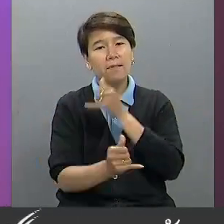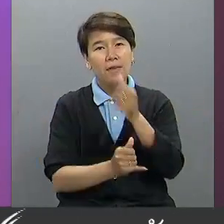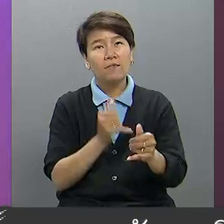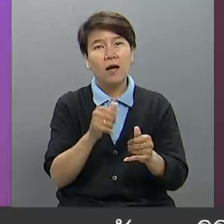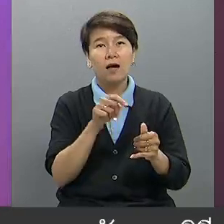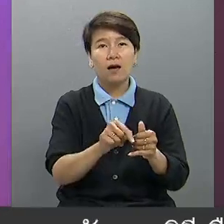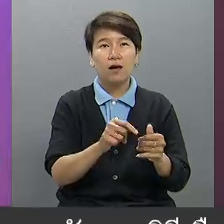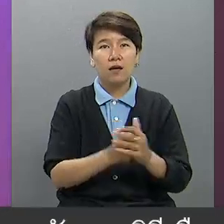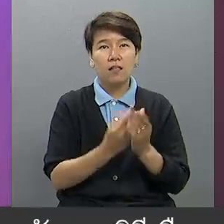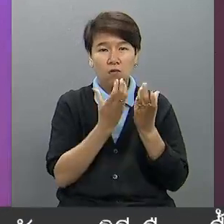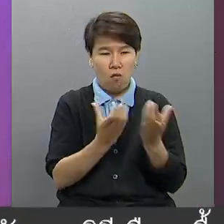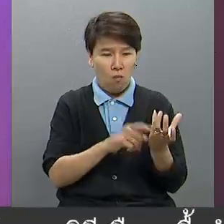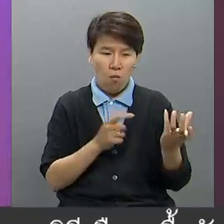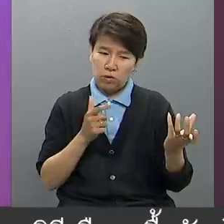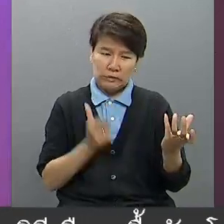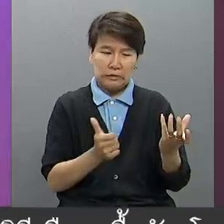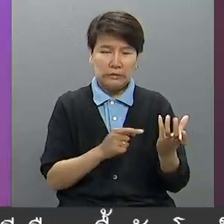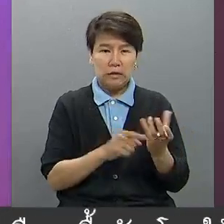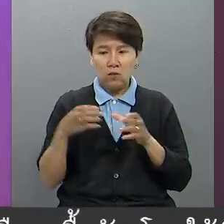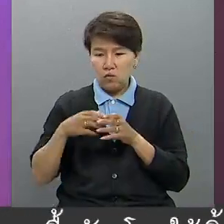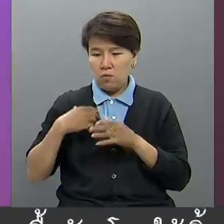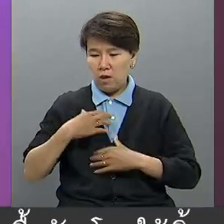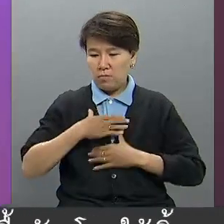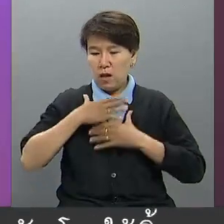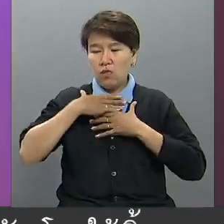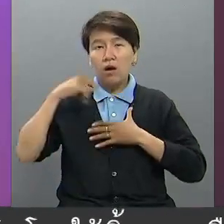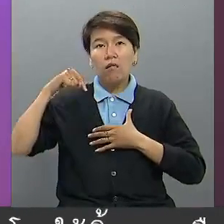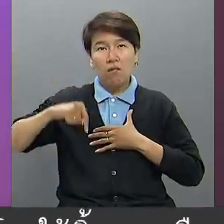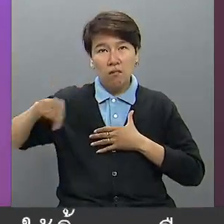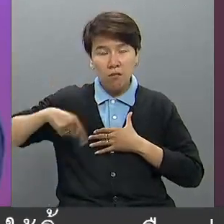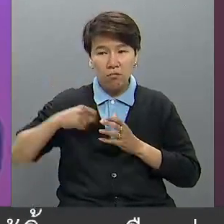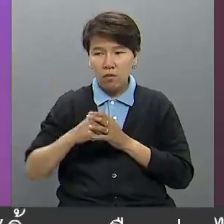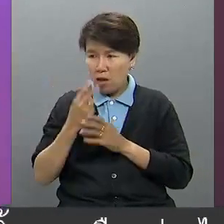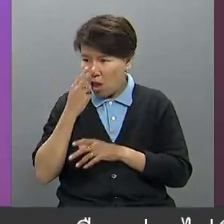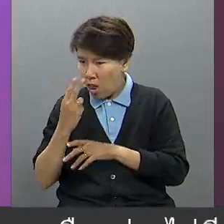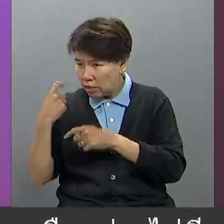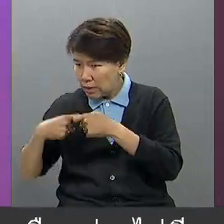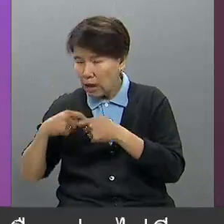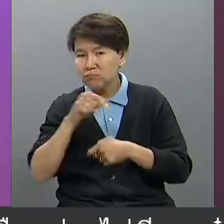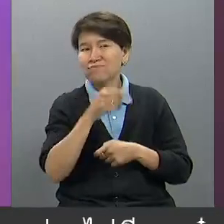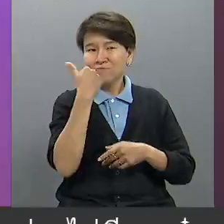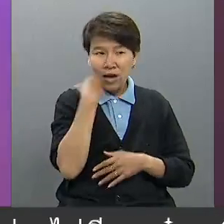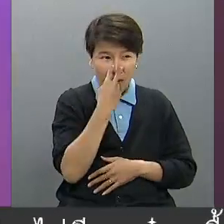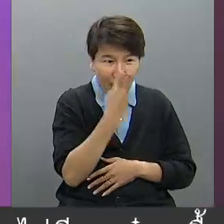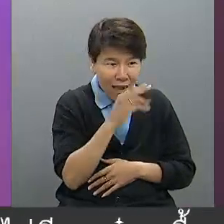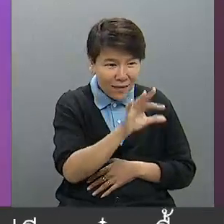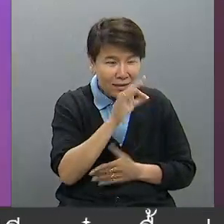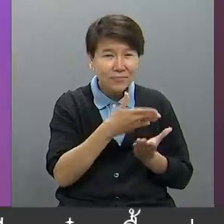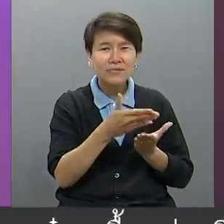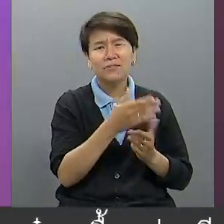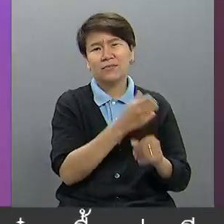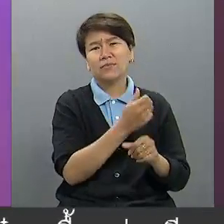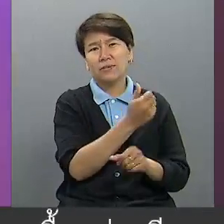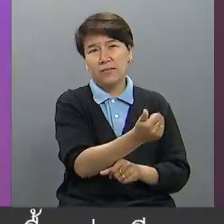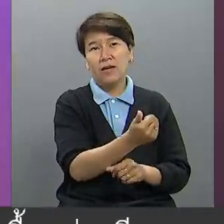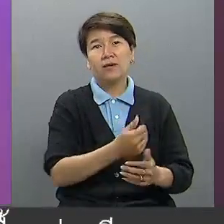ดีๆที่เป็นของกลุ่มชาติพันธุ์หรือว่าของที่อาจจะไม่ได้หาทั่วไปเนี่ยยังคงมีอยู่ให้เราดูและให้เรารู้จักอย่างผ้าเมื่อสักครู่เห็นไหม คร ับ